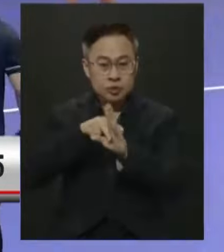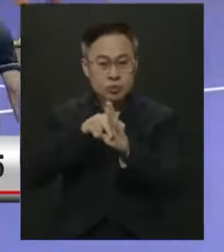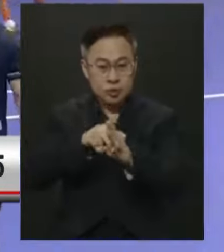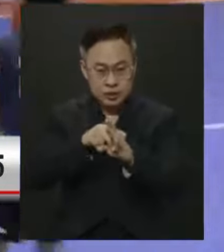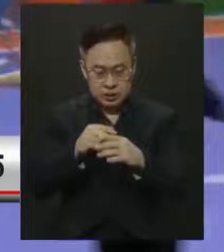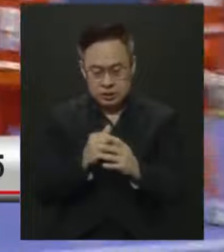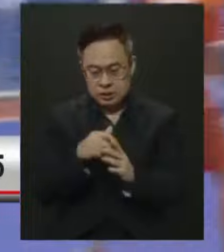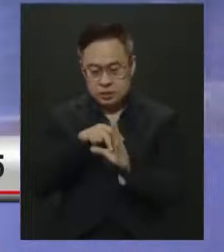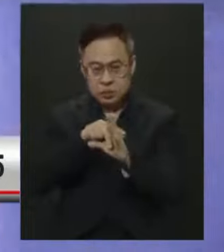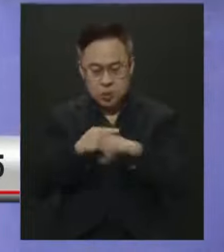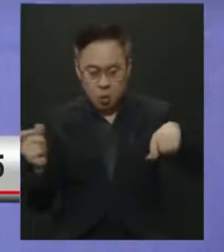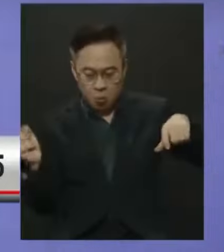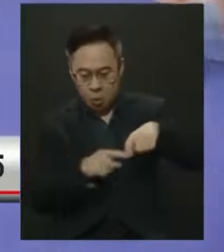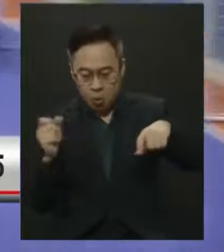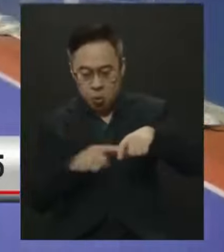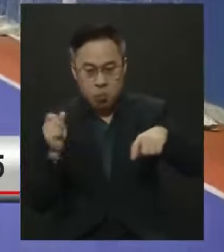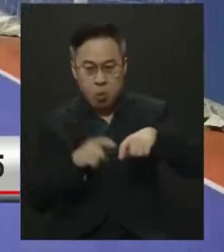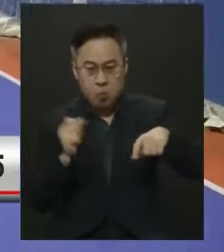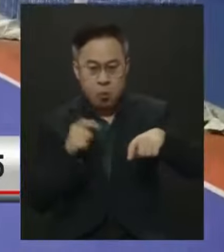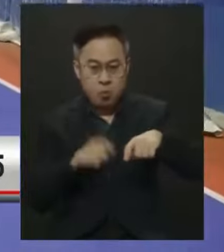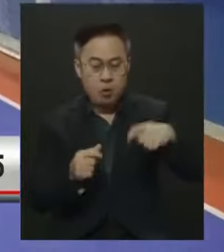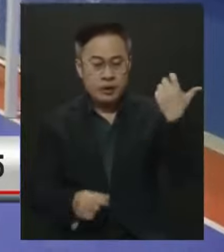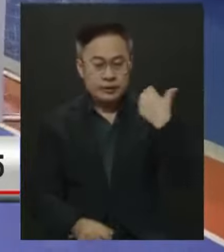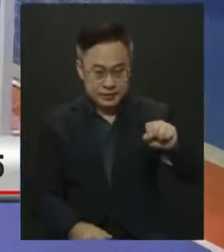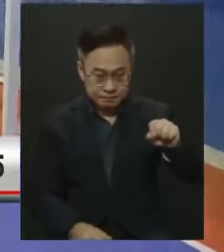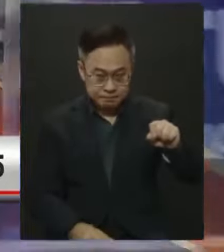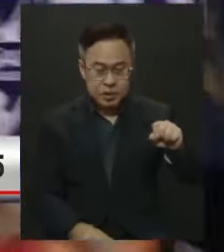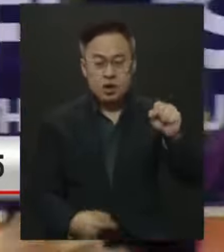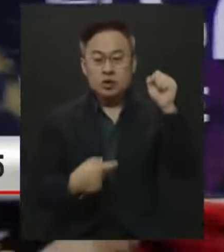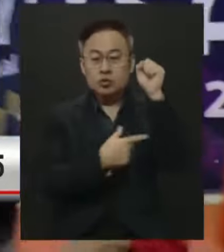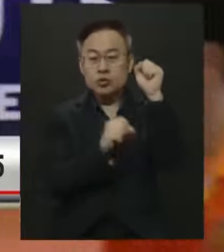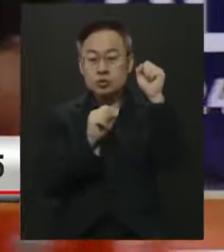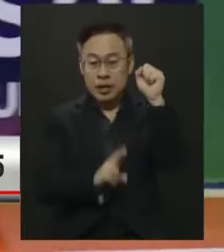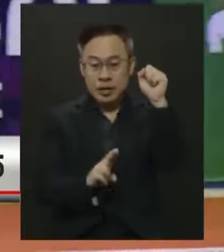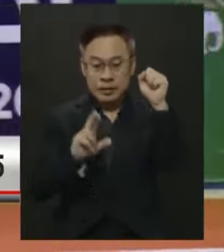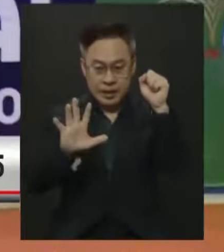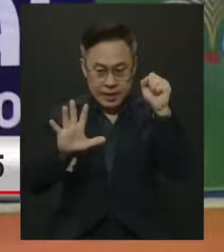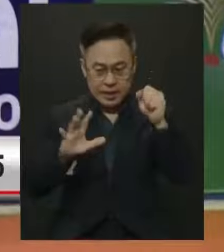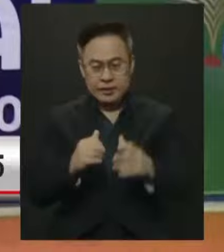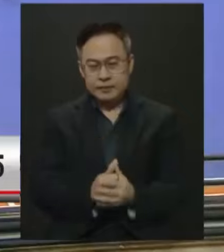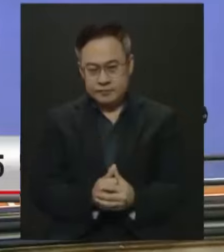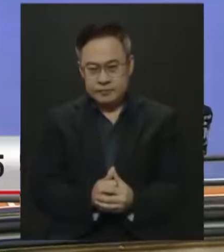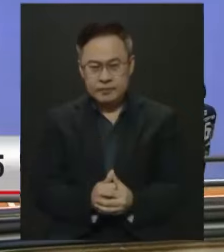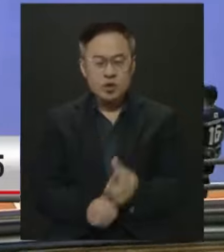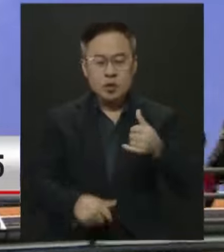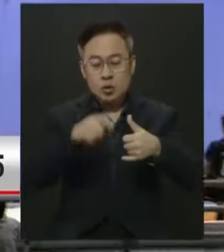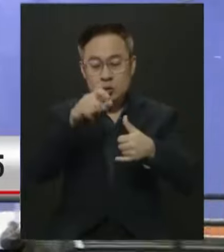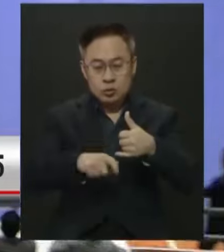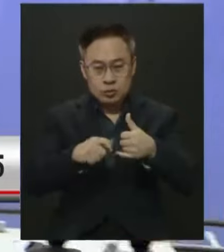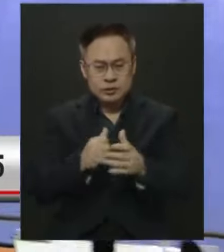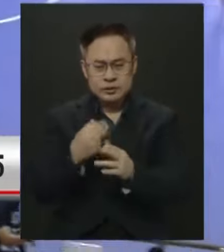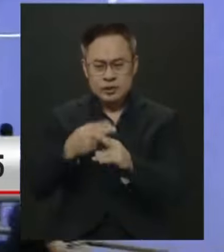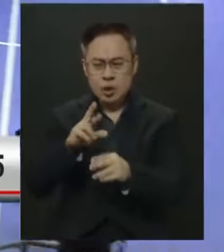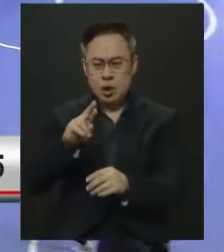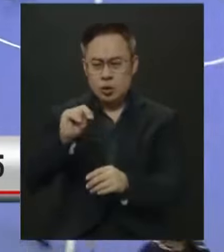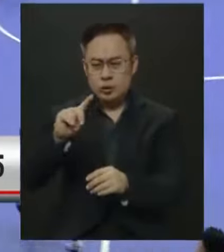าชนะสุราษฎร์ธานีไปได้10ประตูต่อ5โดย10ประตูของบูเวฟนะครับได้จากรณชัยจูวงศุกร์2ลูกนะ